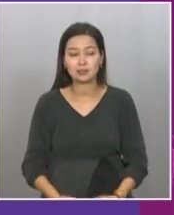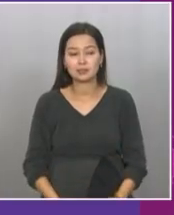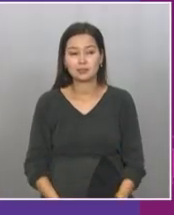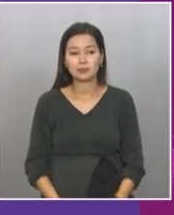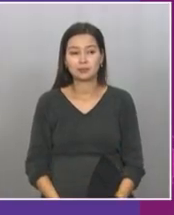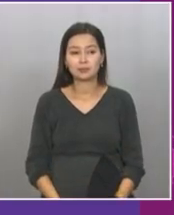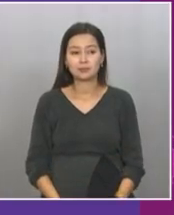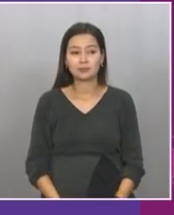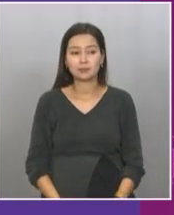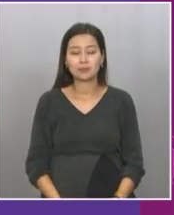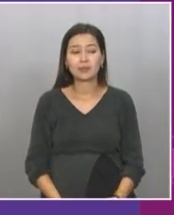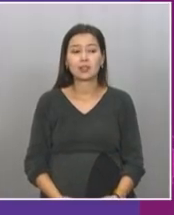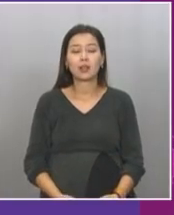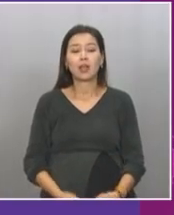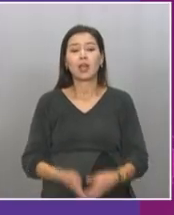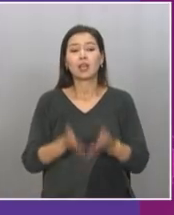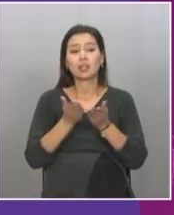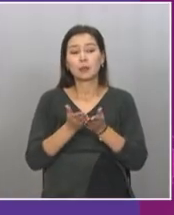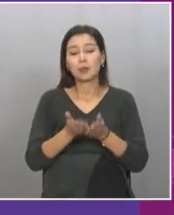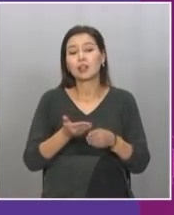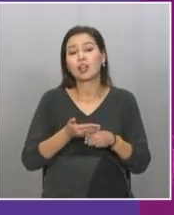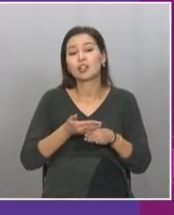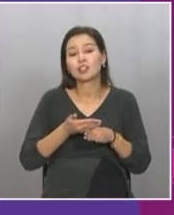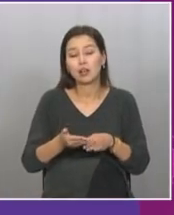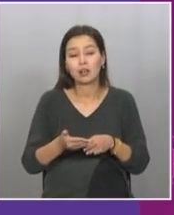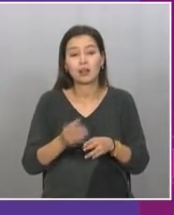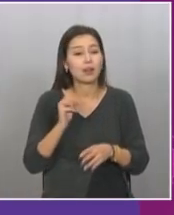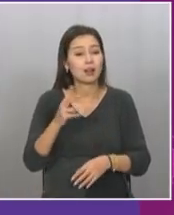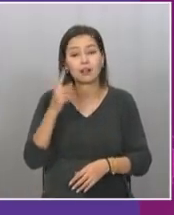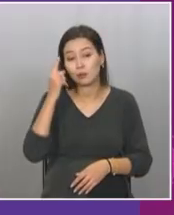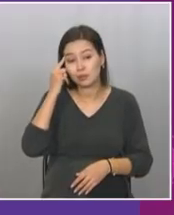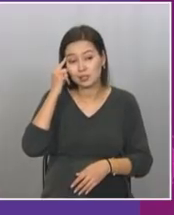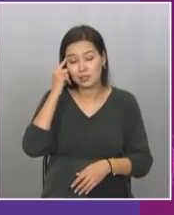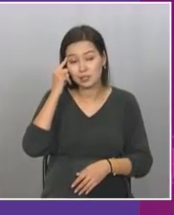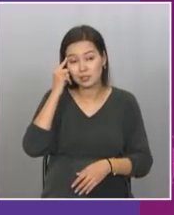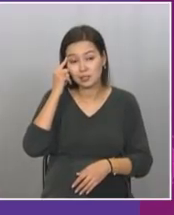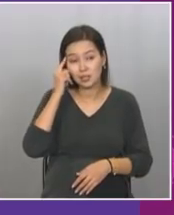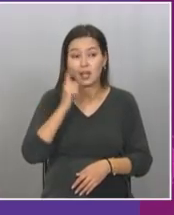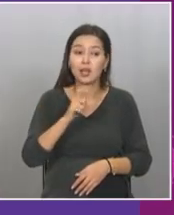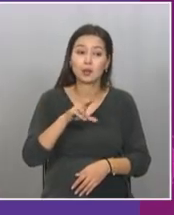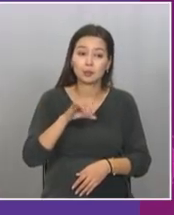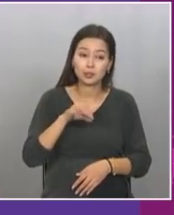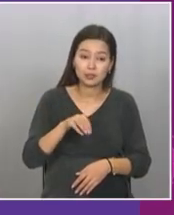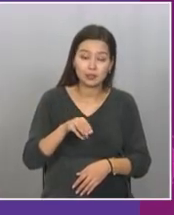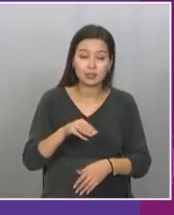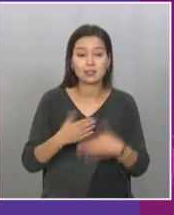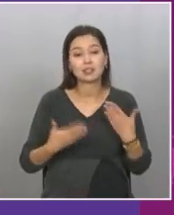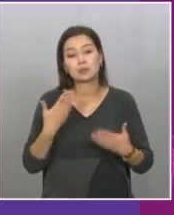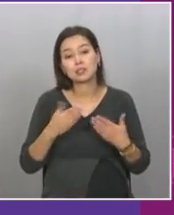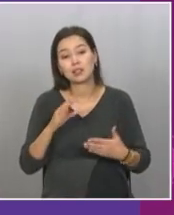ажыратайық. Кемедей кешіп. Балалар, қалай ойлайсындар? Эпитет немесе теңеу?